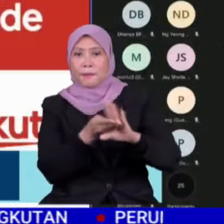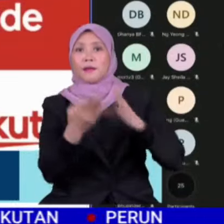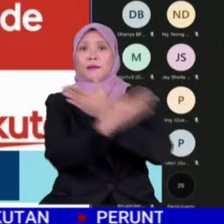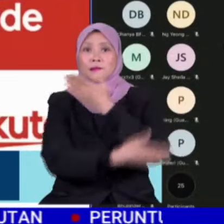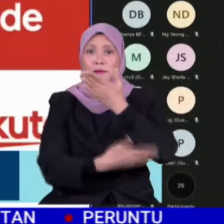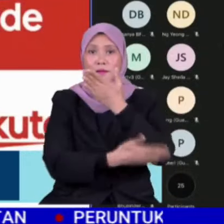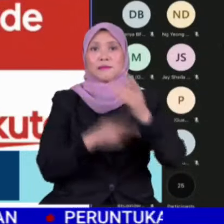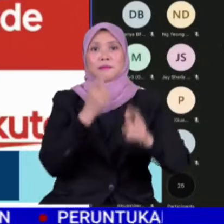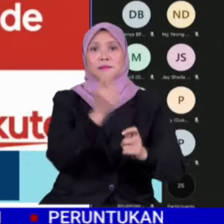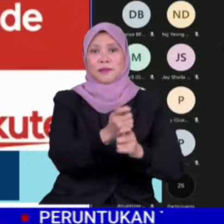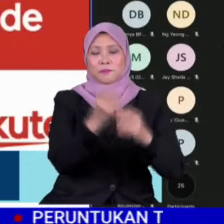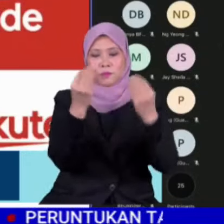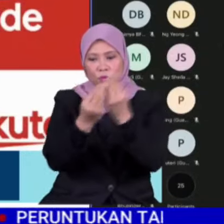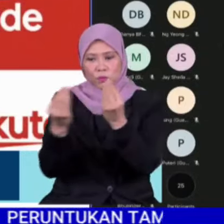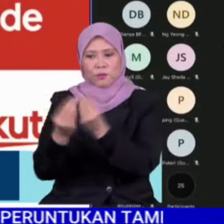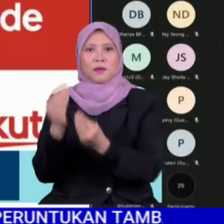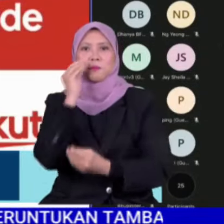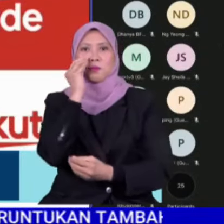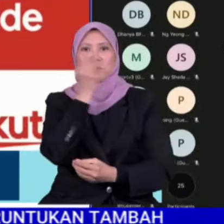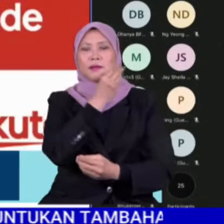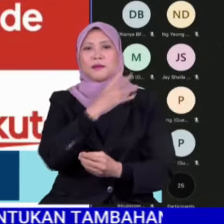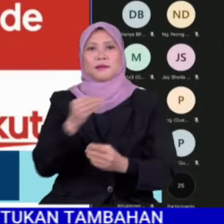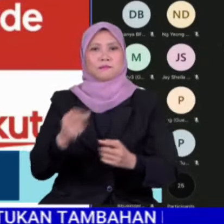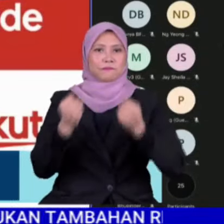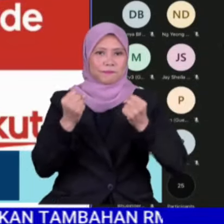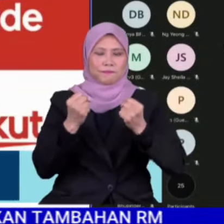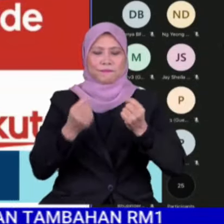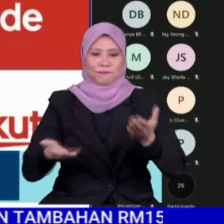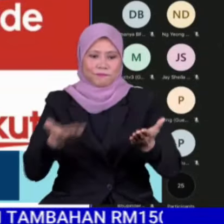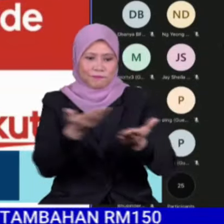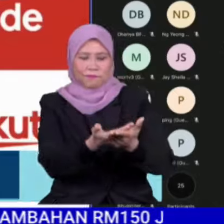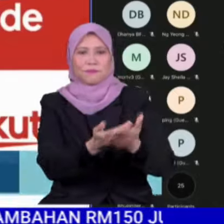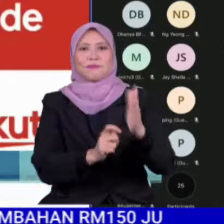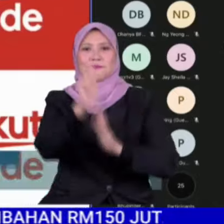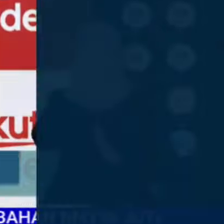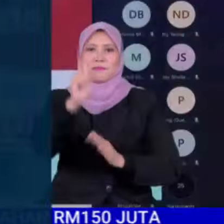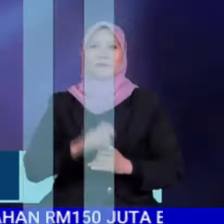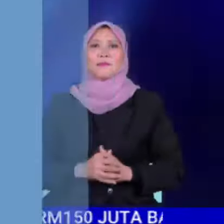negara mengekalkan kadar faedah selain pengukuhan permintaan tinggi.